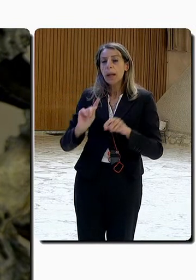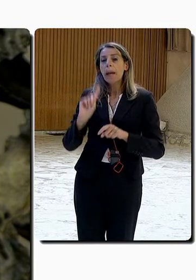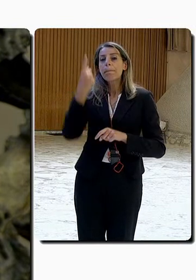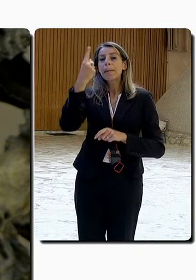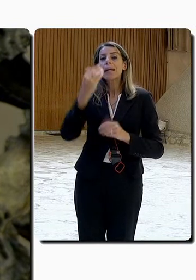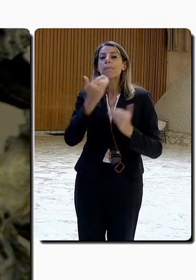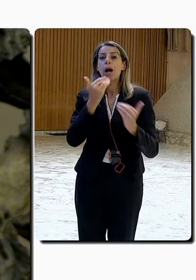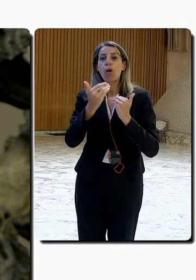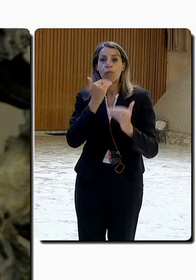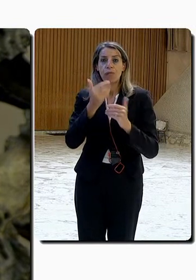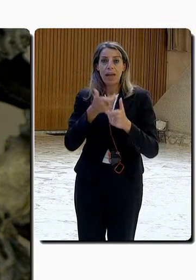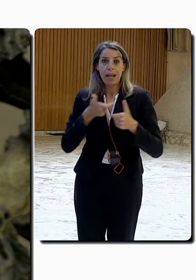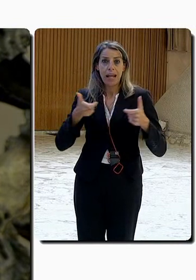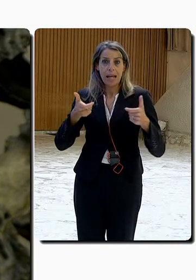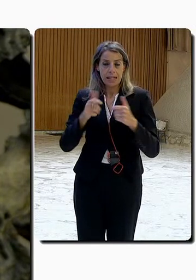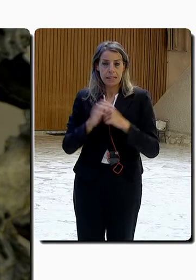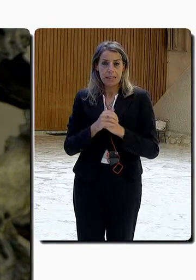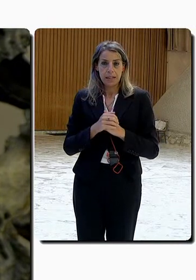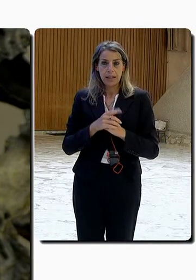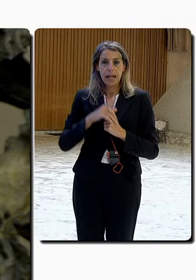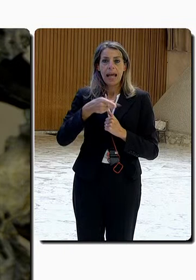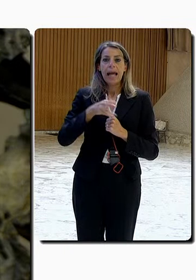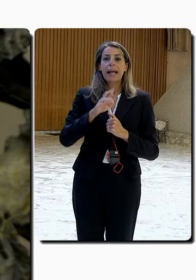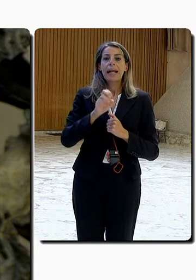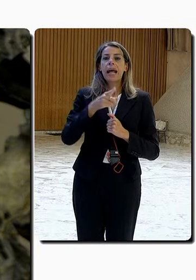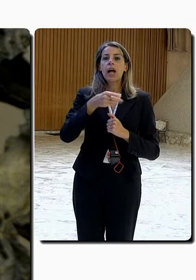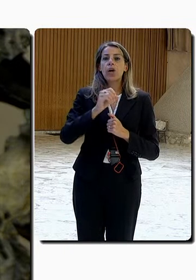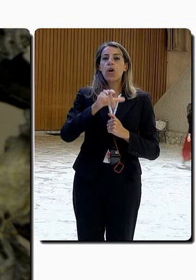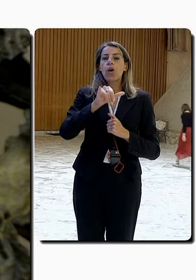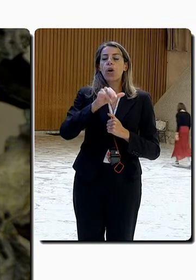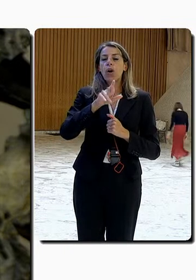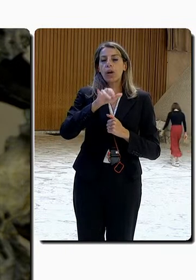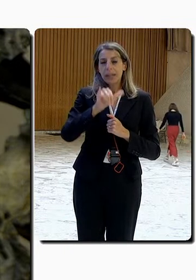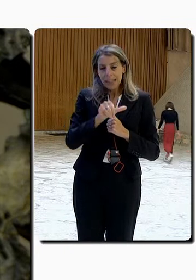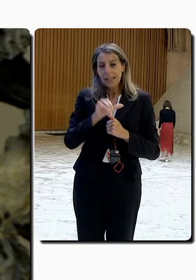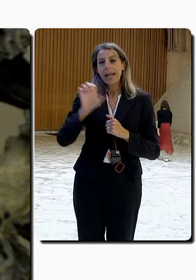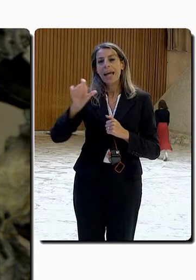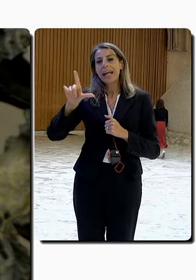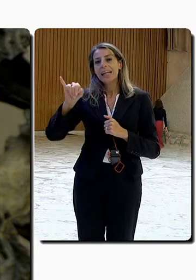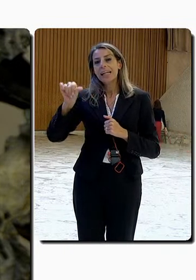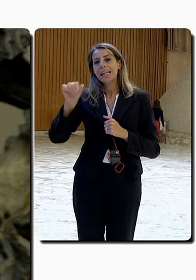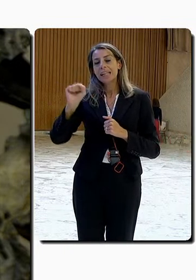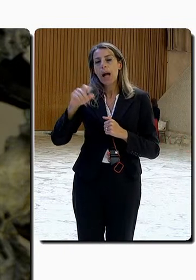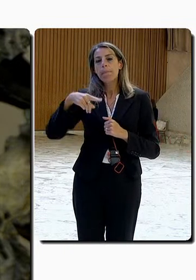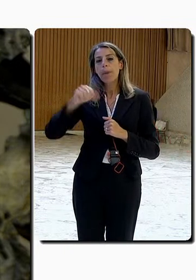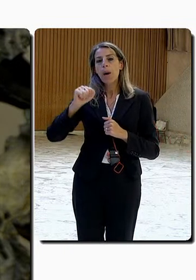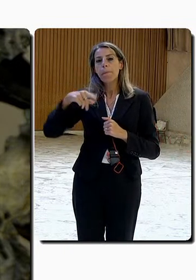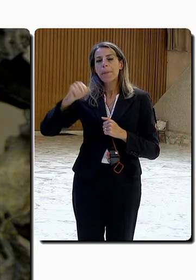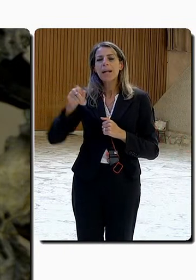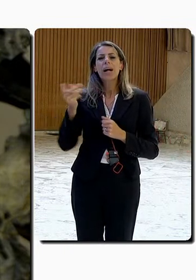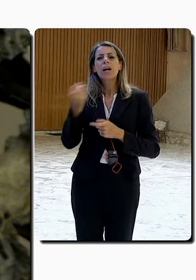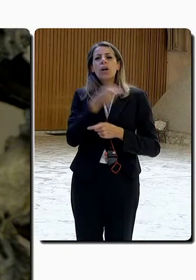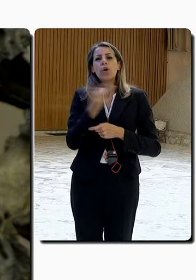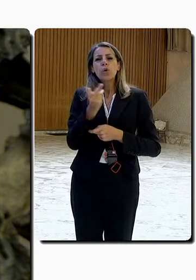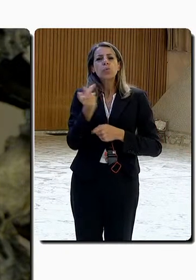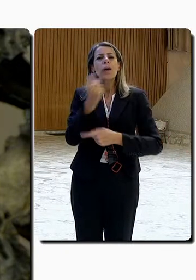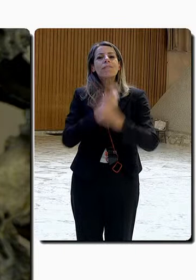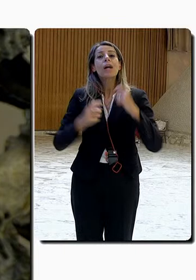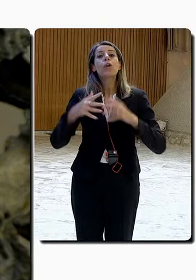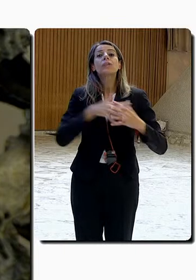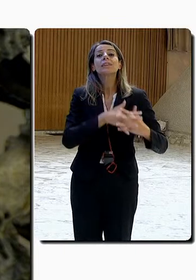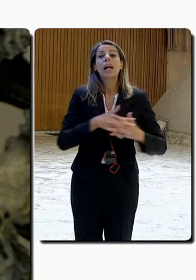prima conferenza, Gregory e Lisa Popcak. Vengono dagli Stati